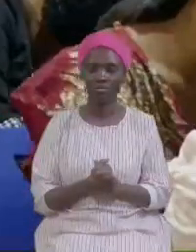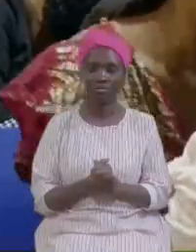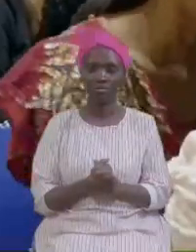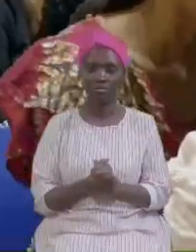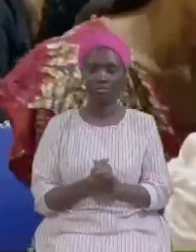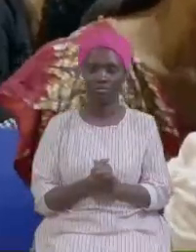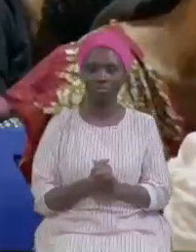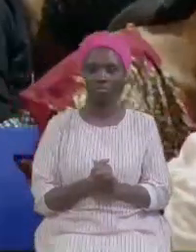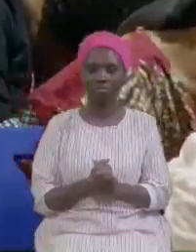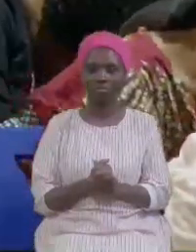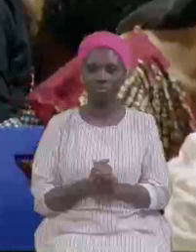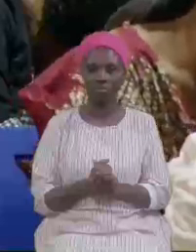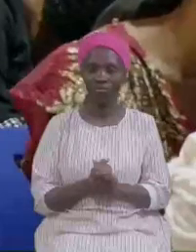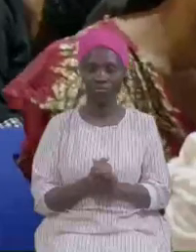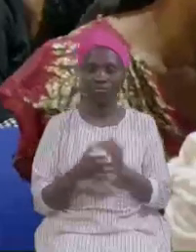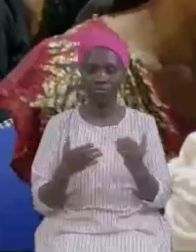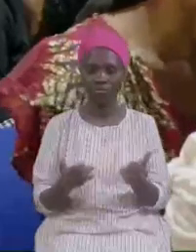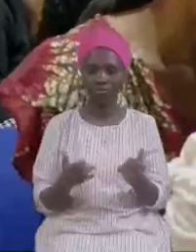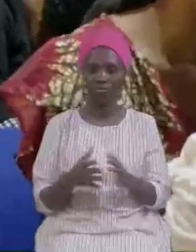préparez-vous.